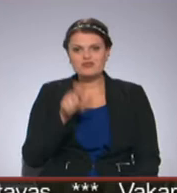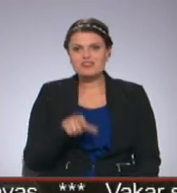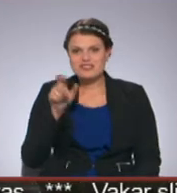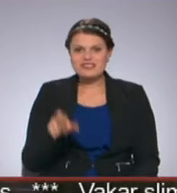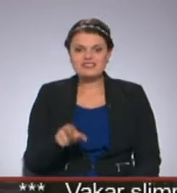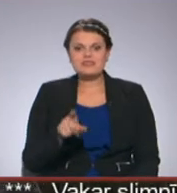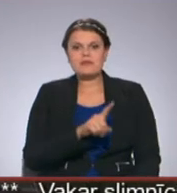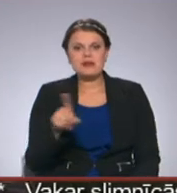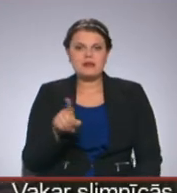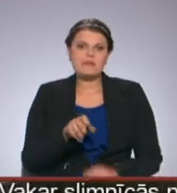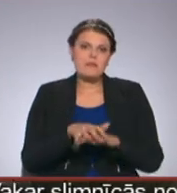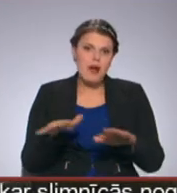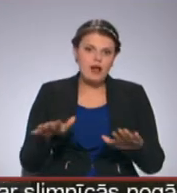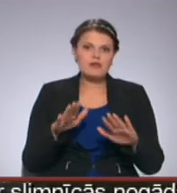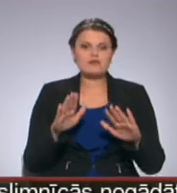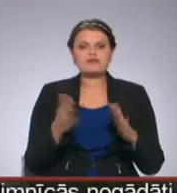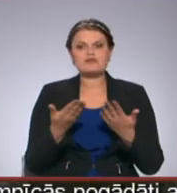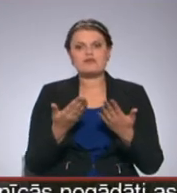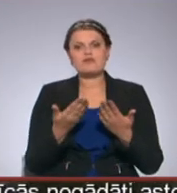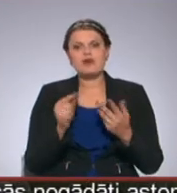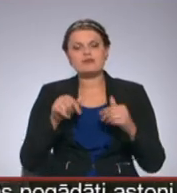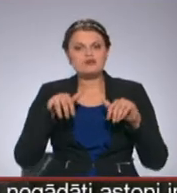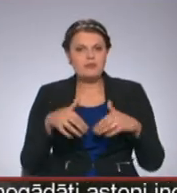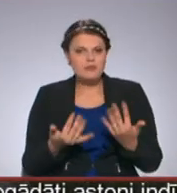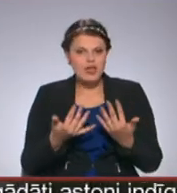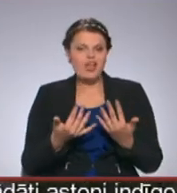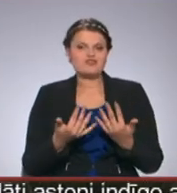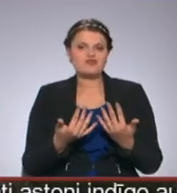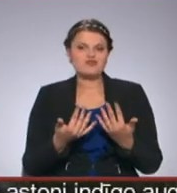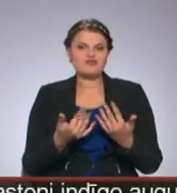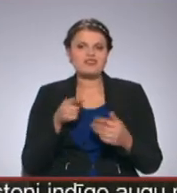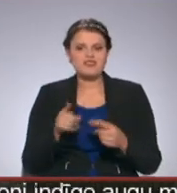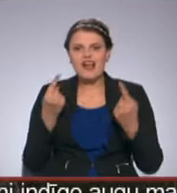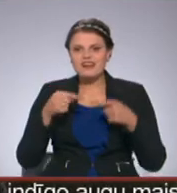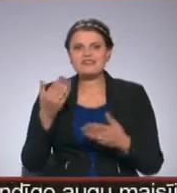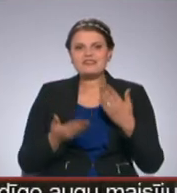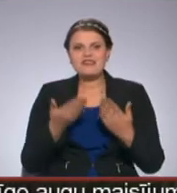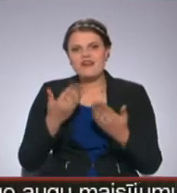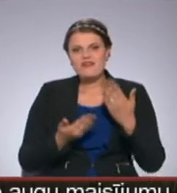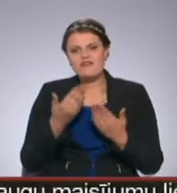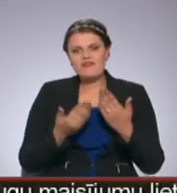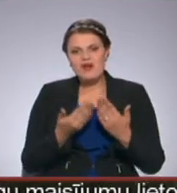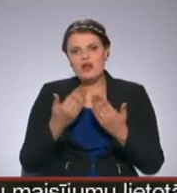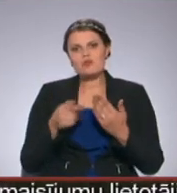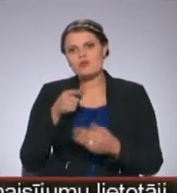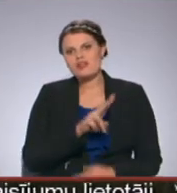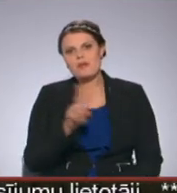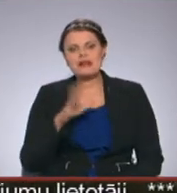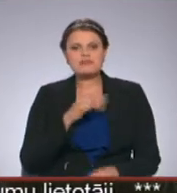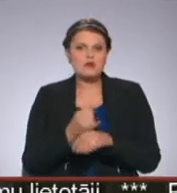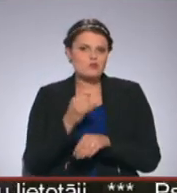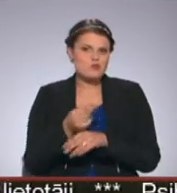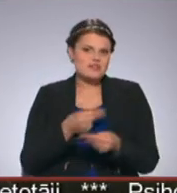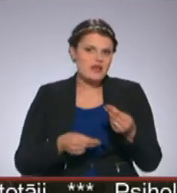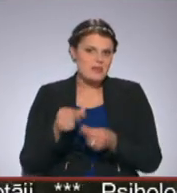ir paklīduši vai bišķi piekustuši vai arī tas, nu, tā krīze varbūt ir iesetusi arī tiem, kas bija turisma